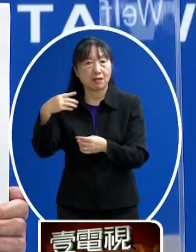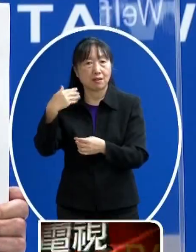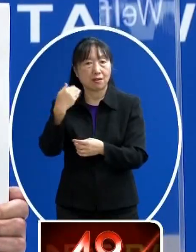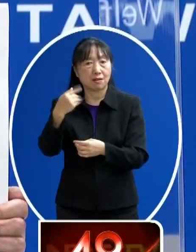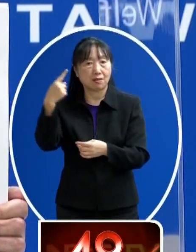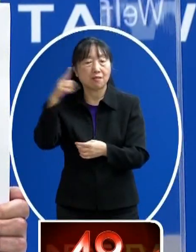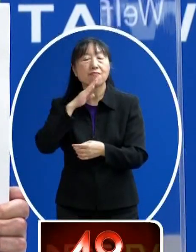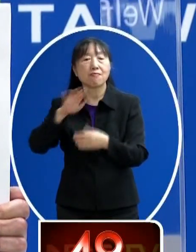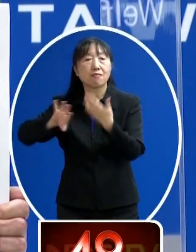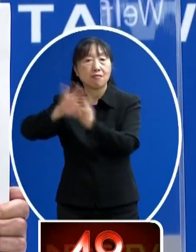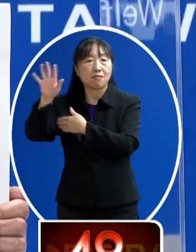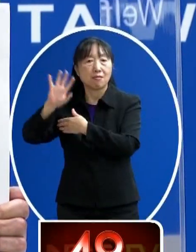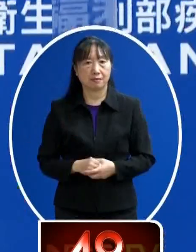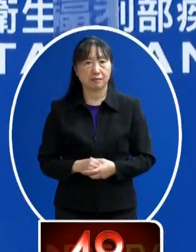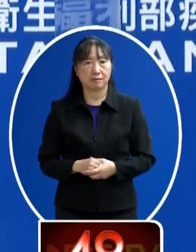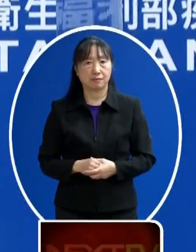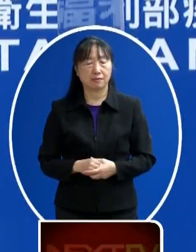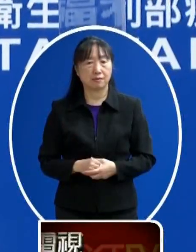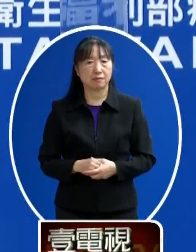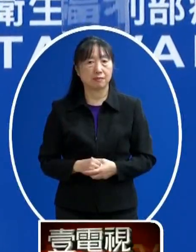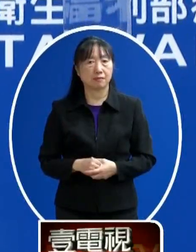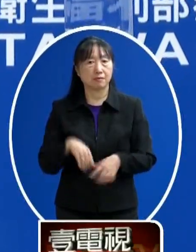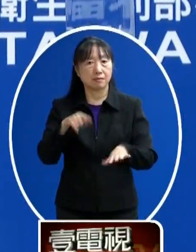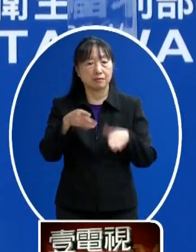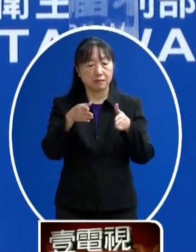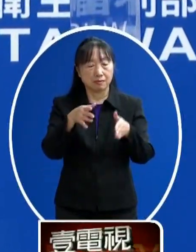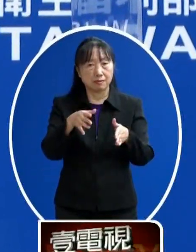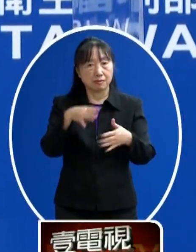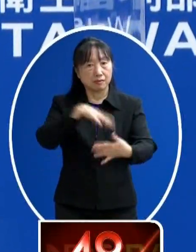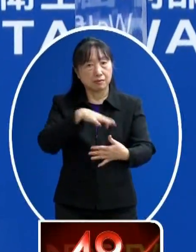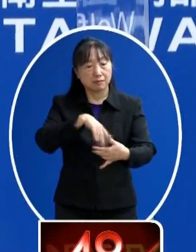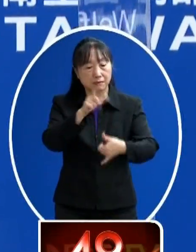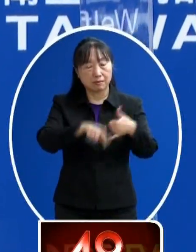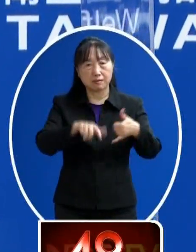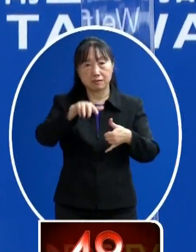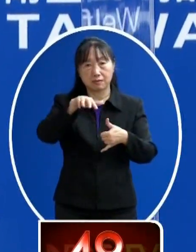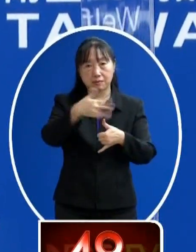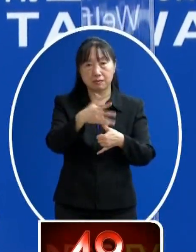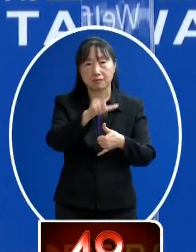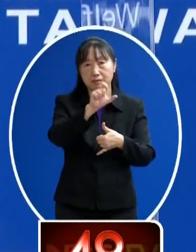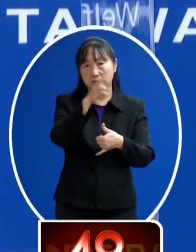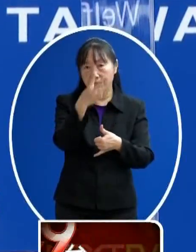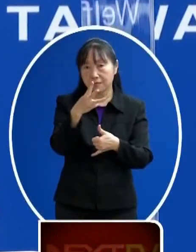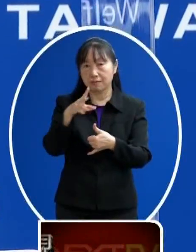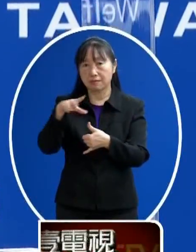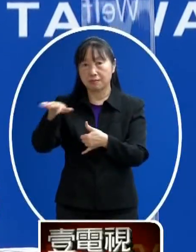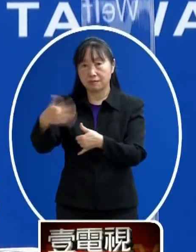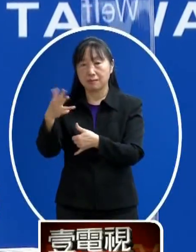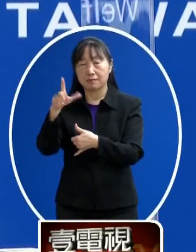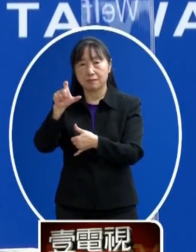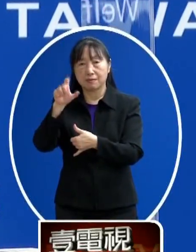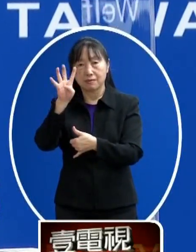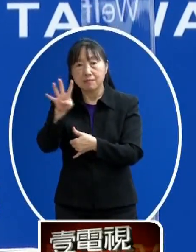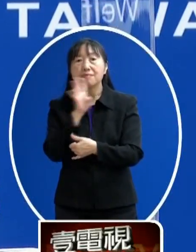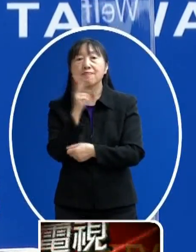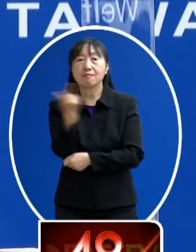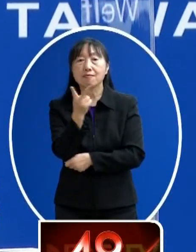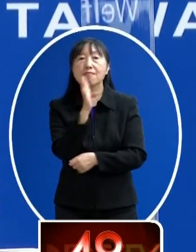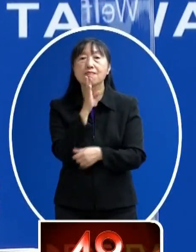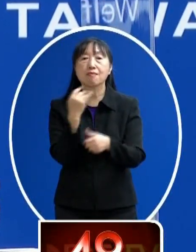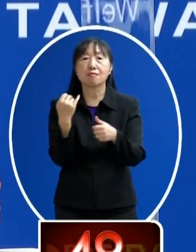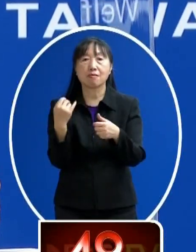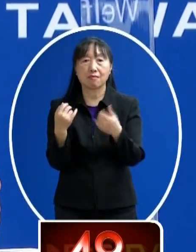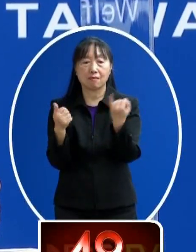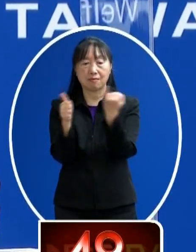病房内的外籍看护。大概这位护理人863跟864他们是夫妻的关系，